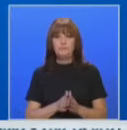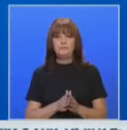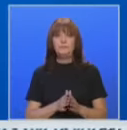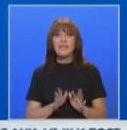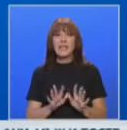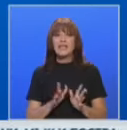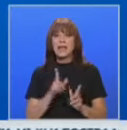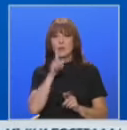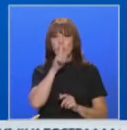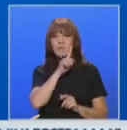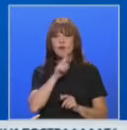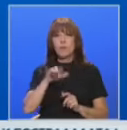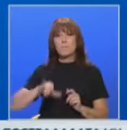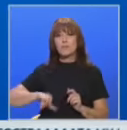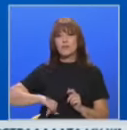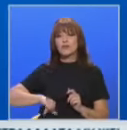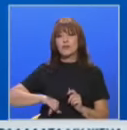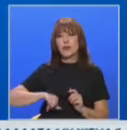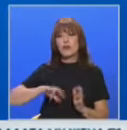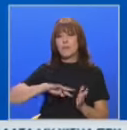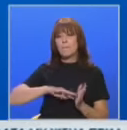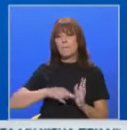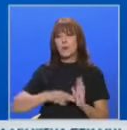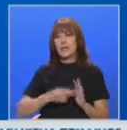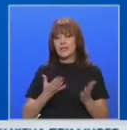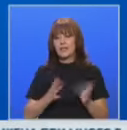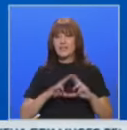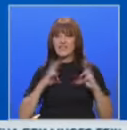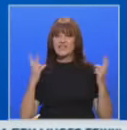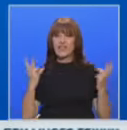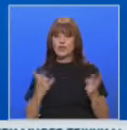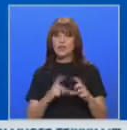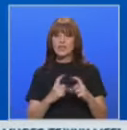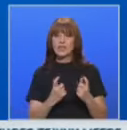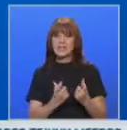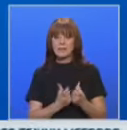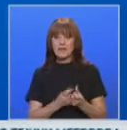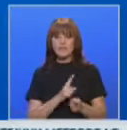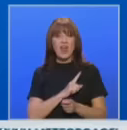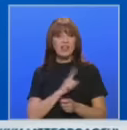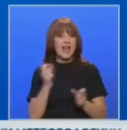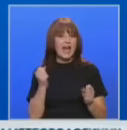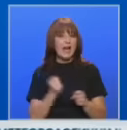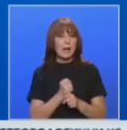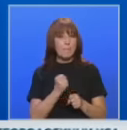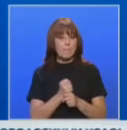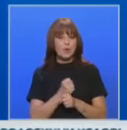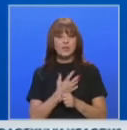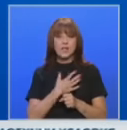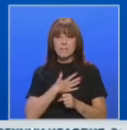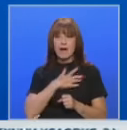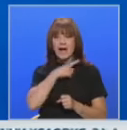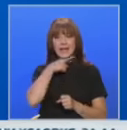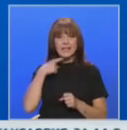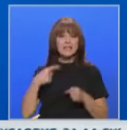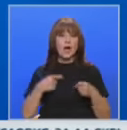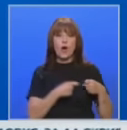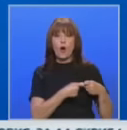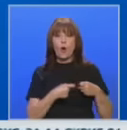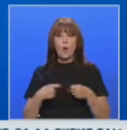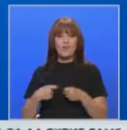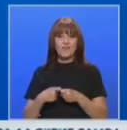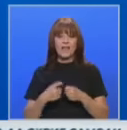И няколко минути за международна политика. Световното семейство не функционира и е изложено на риск от конфликт при